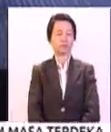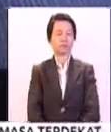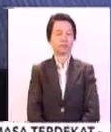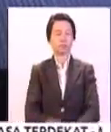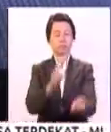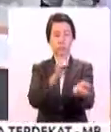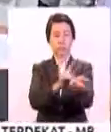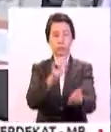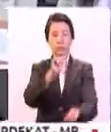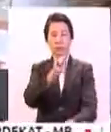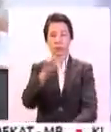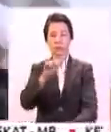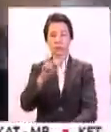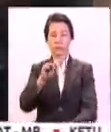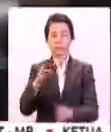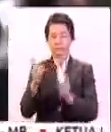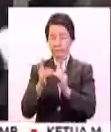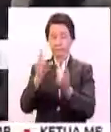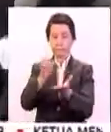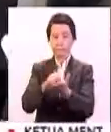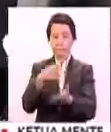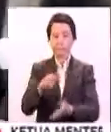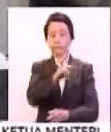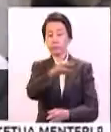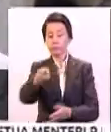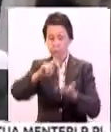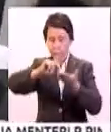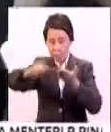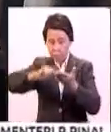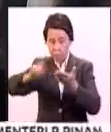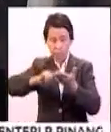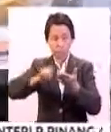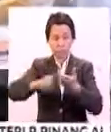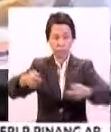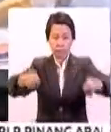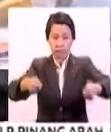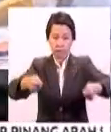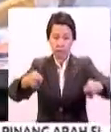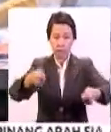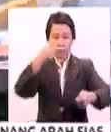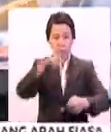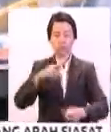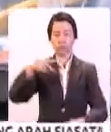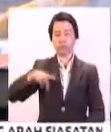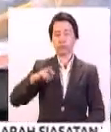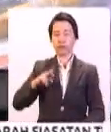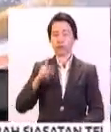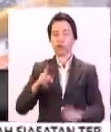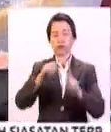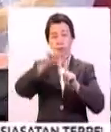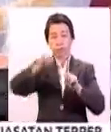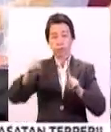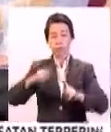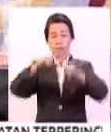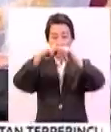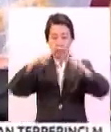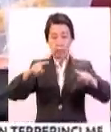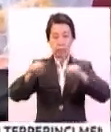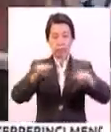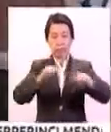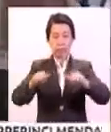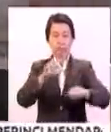Dr. Azmi ditemui media selepas meninjau proses semakan isi peti undi bagi PRK Sandakan di Dewan